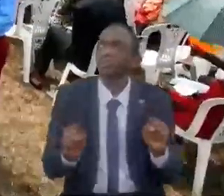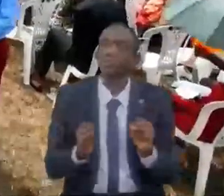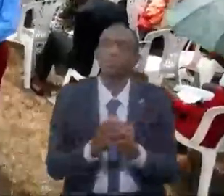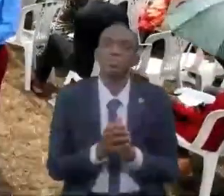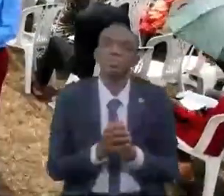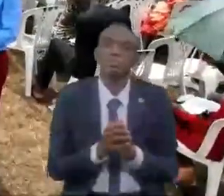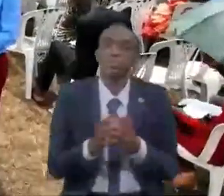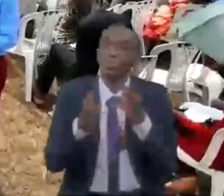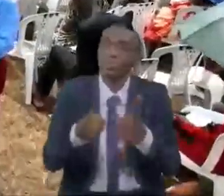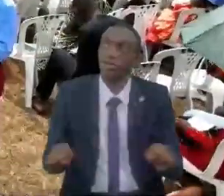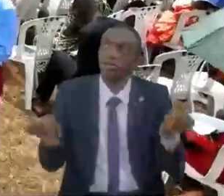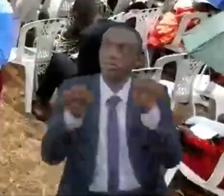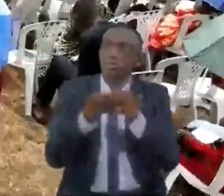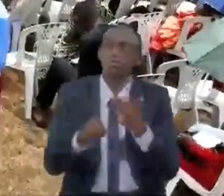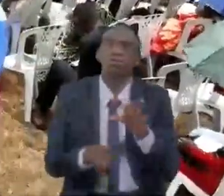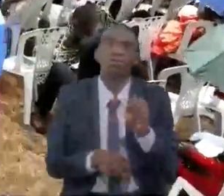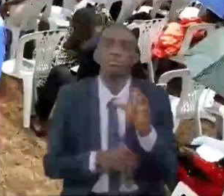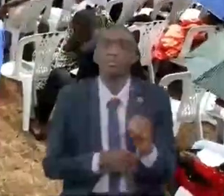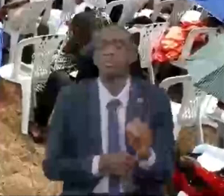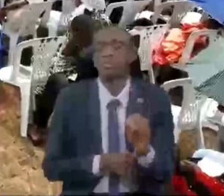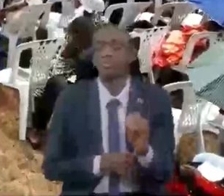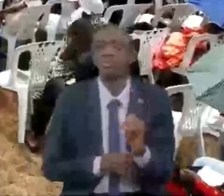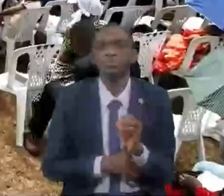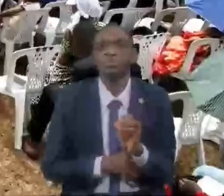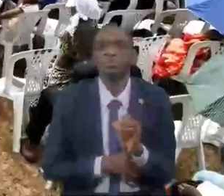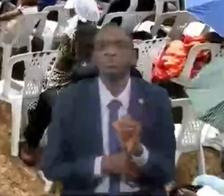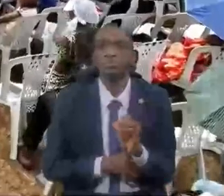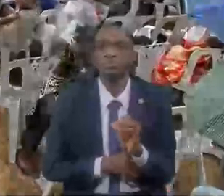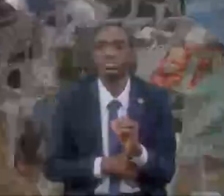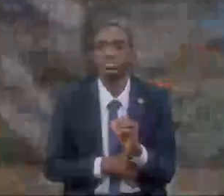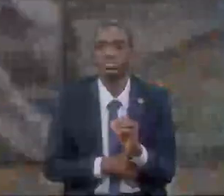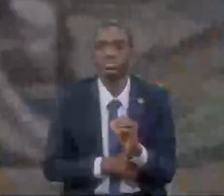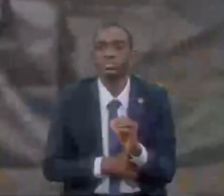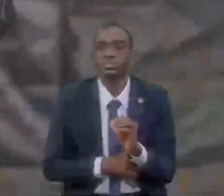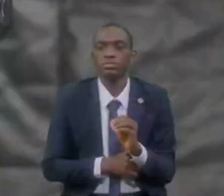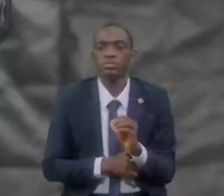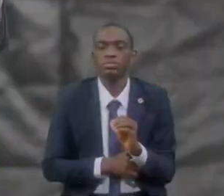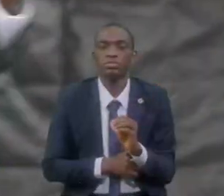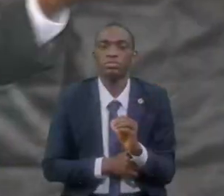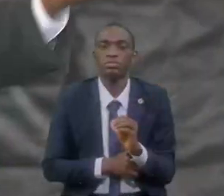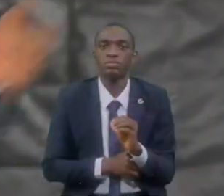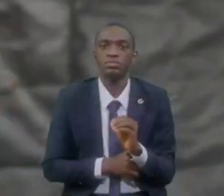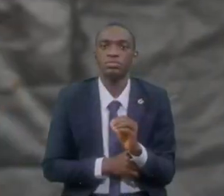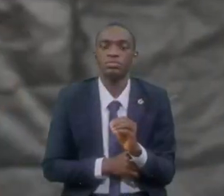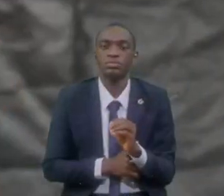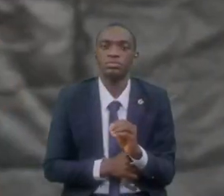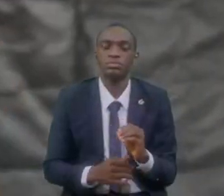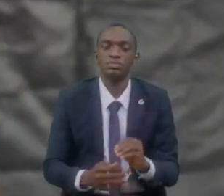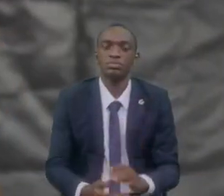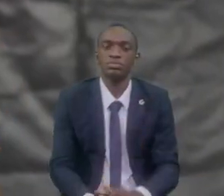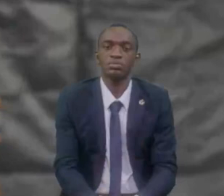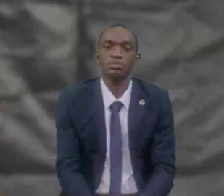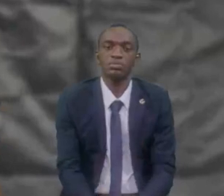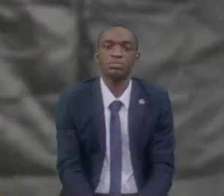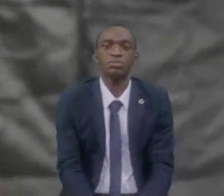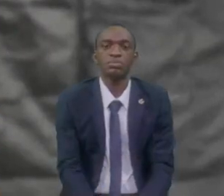il faut de même que le Fils de l'homme, Jésus-Christ, soit élevé. Nous ne regardons plus le serpent. Le